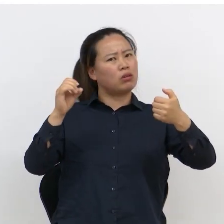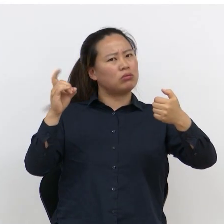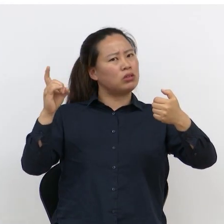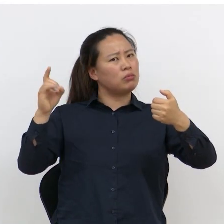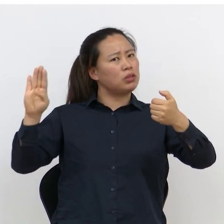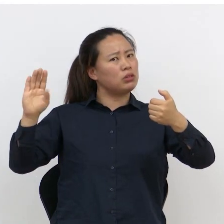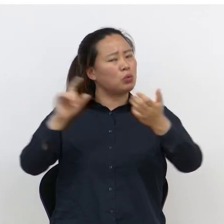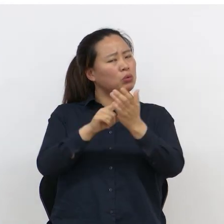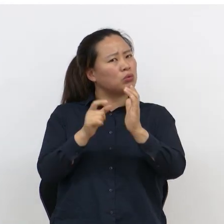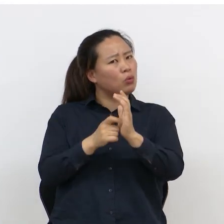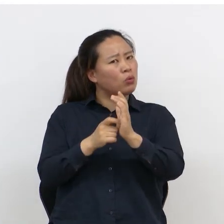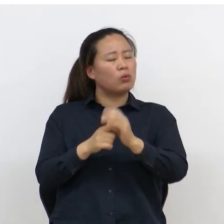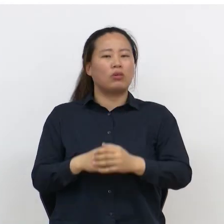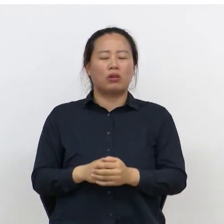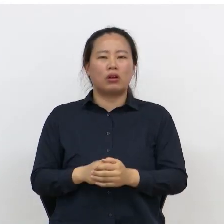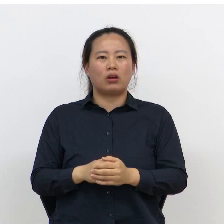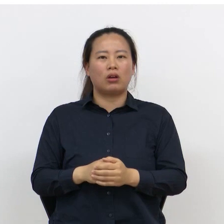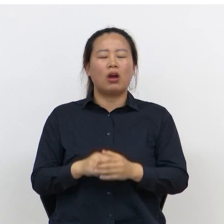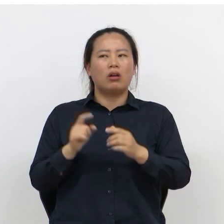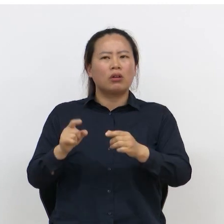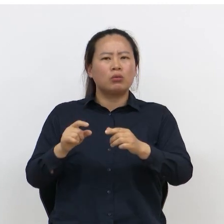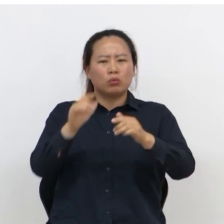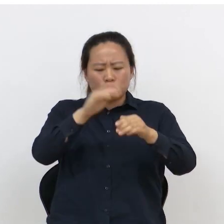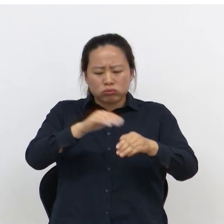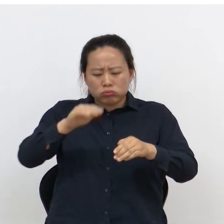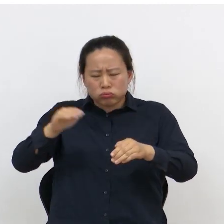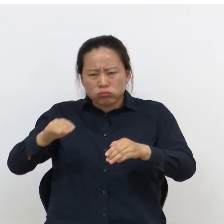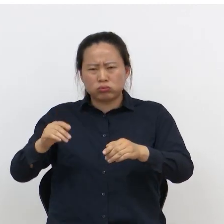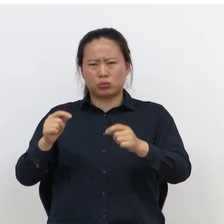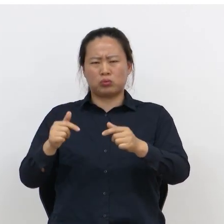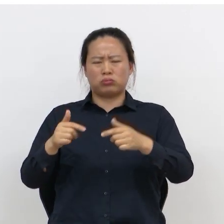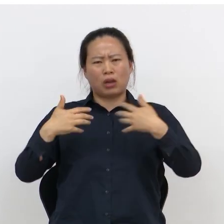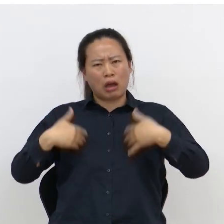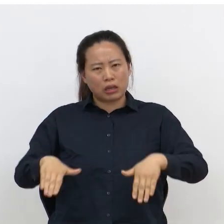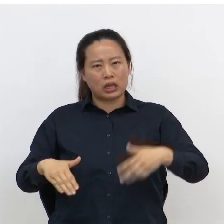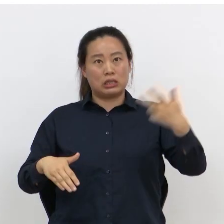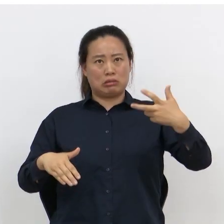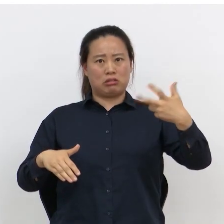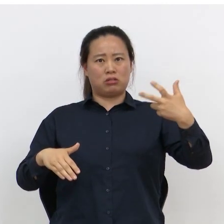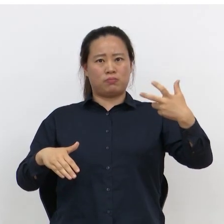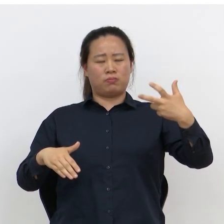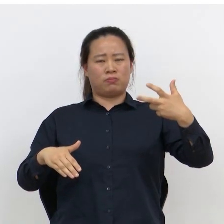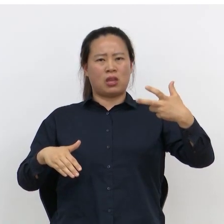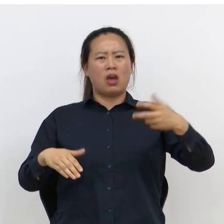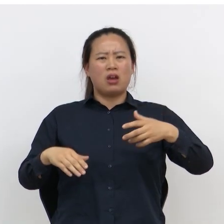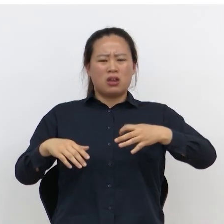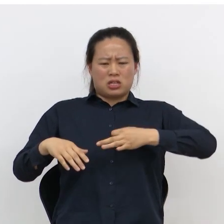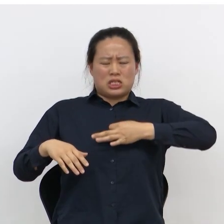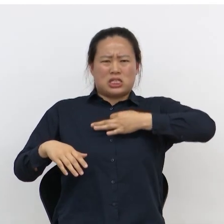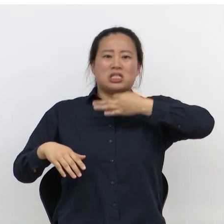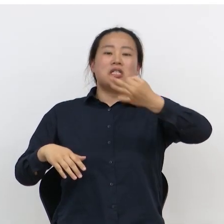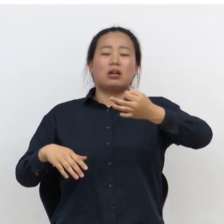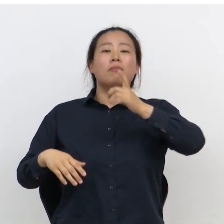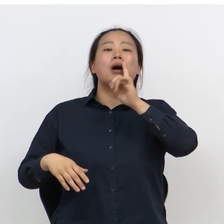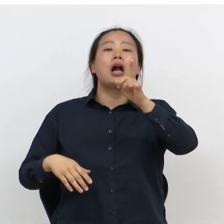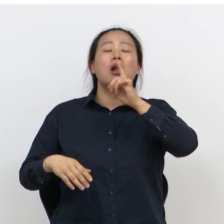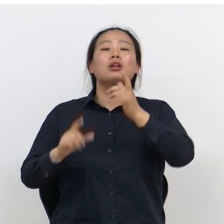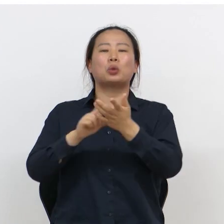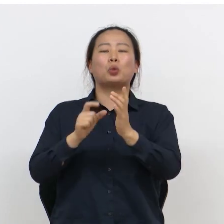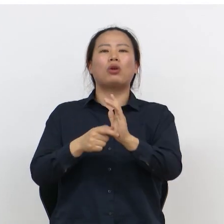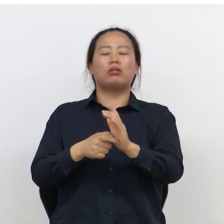세게 진동하거든요. 이래도 유모세포는 끄떡을 하지 않습니다. 70dB 정도, 그와 비슷한 소리를 질러야 드디어